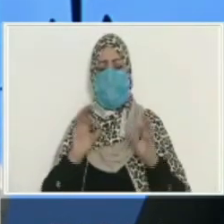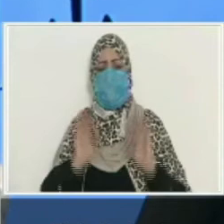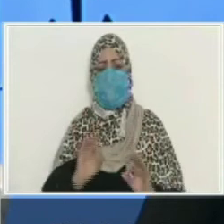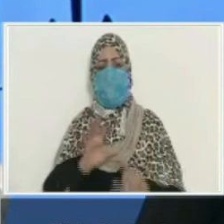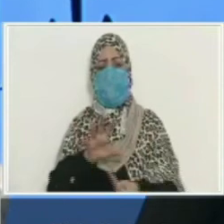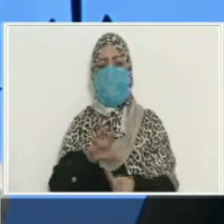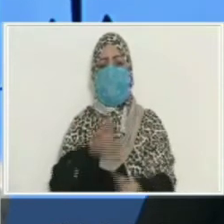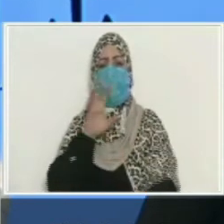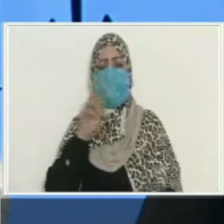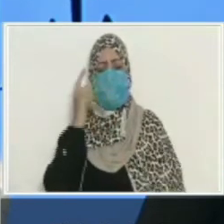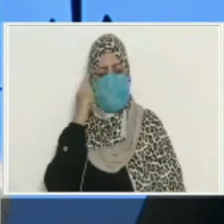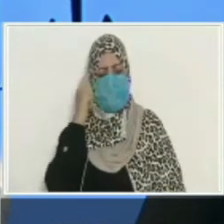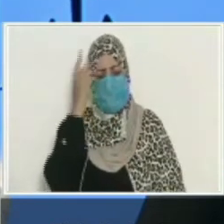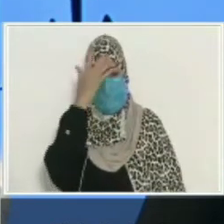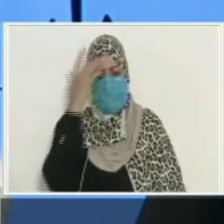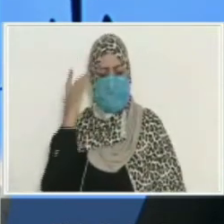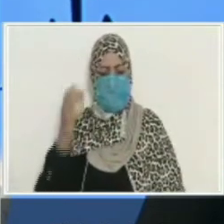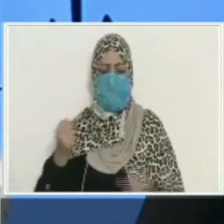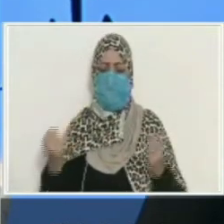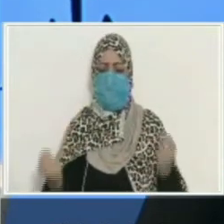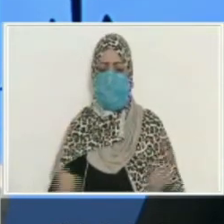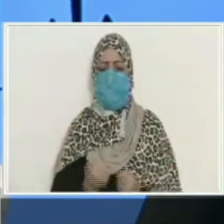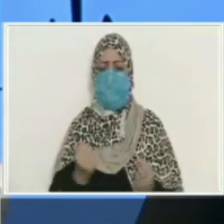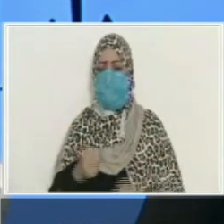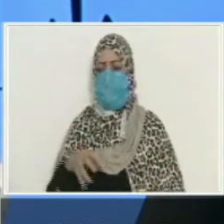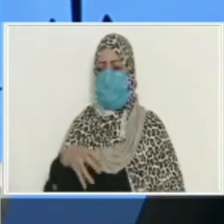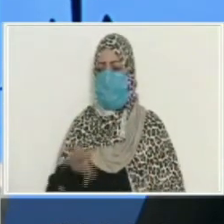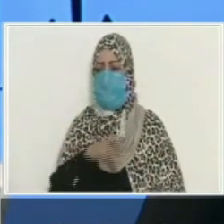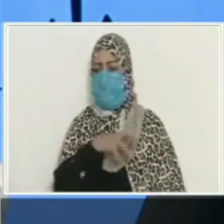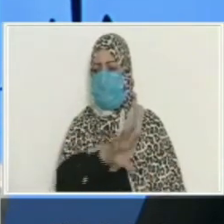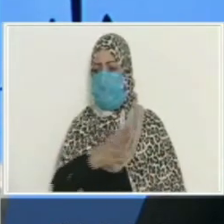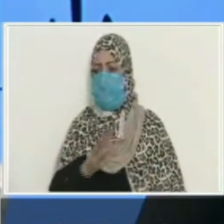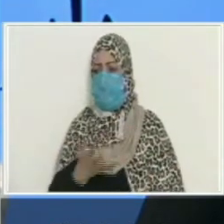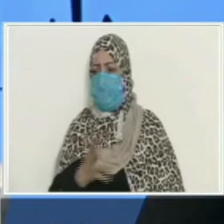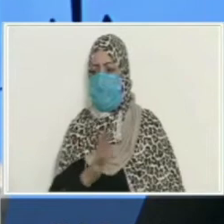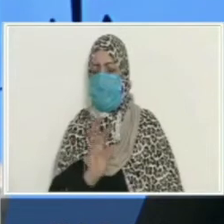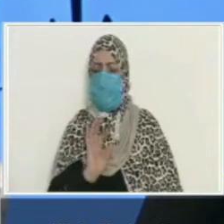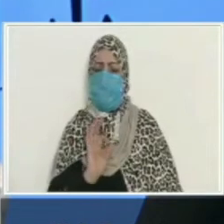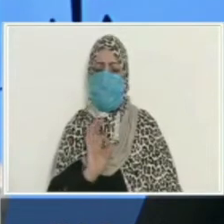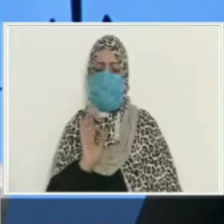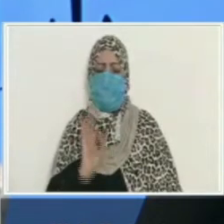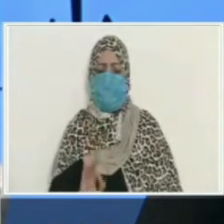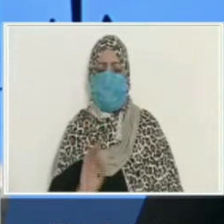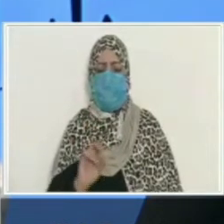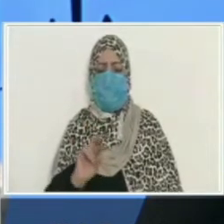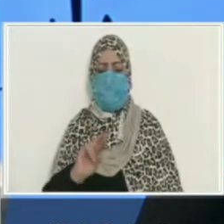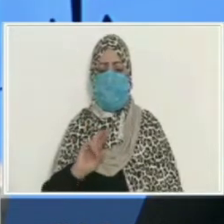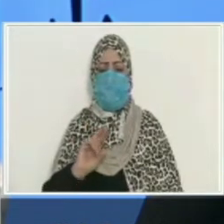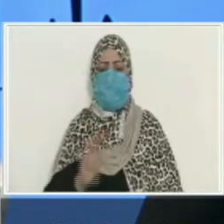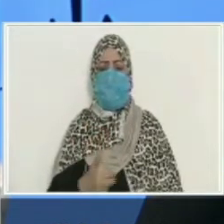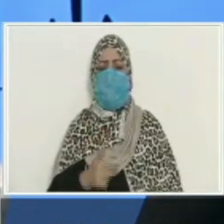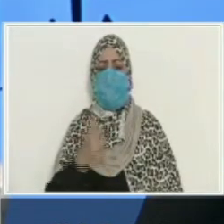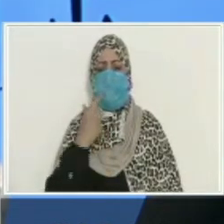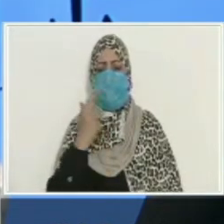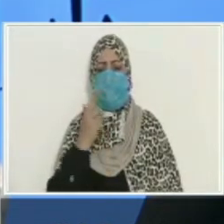يعني إذا كلف المجتهد ومن بعده المقلد الذي يقلده، إذا